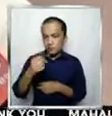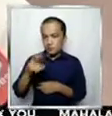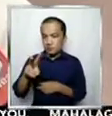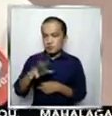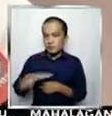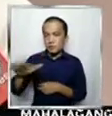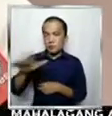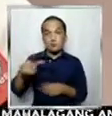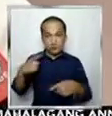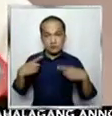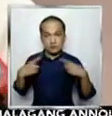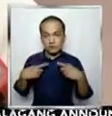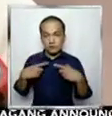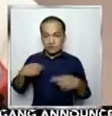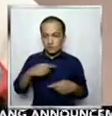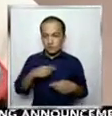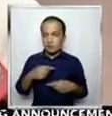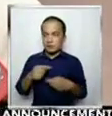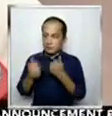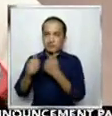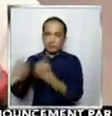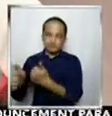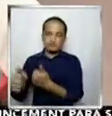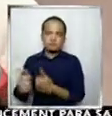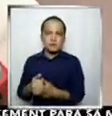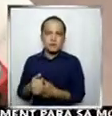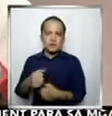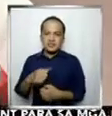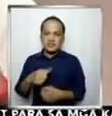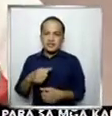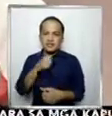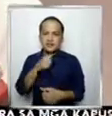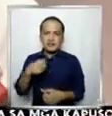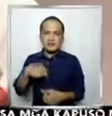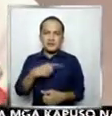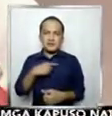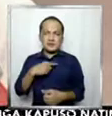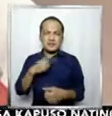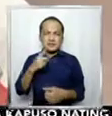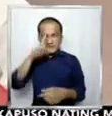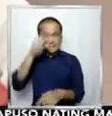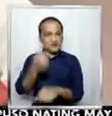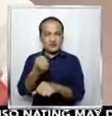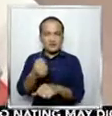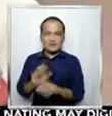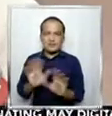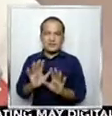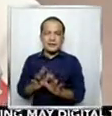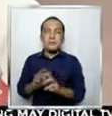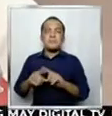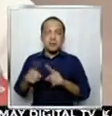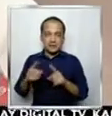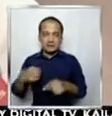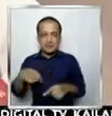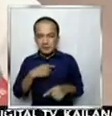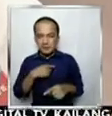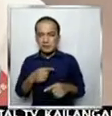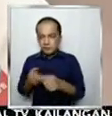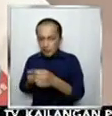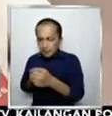Laguna. So we submit to that and hindi kami magiging pabigat. Bagkos ito nga, tutulong pa po